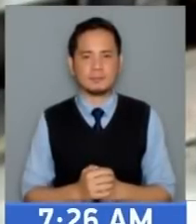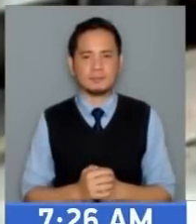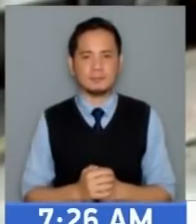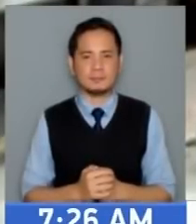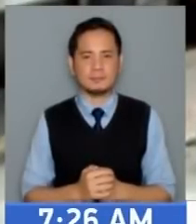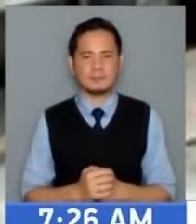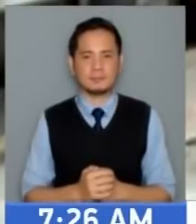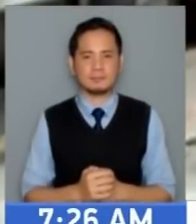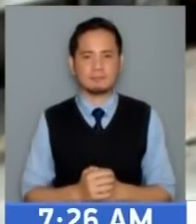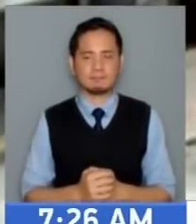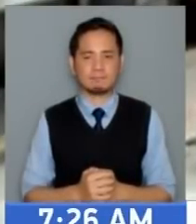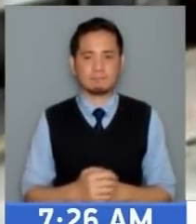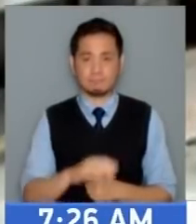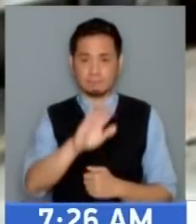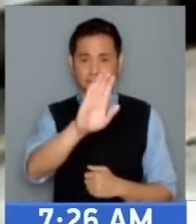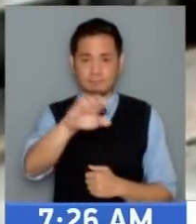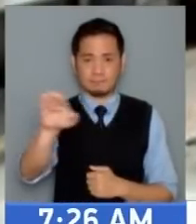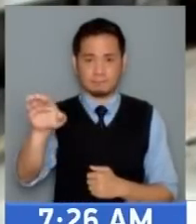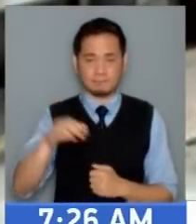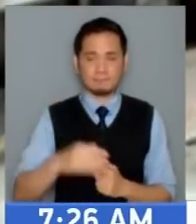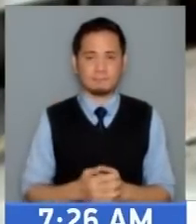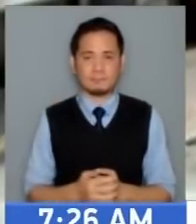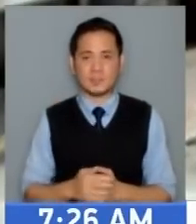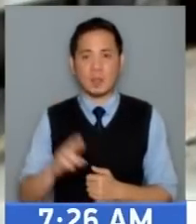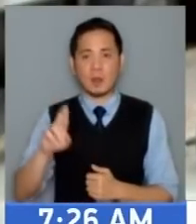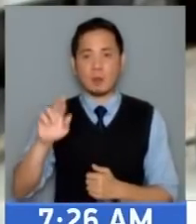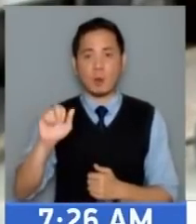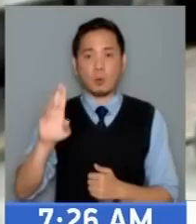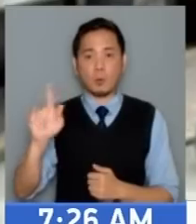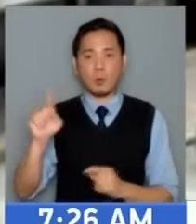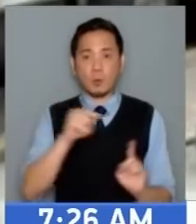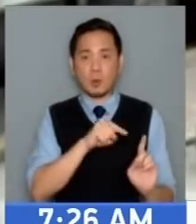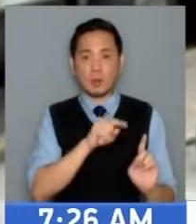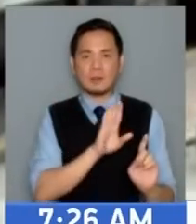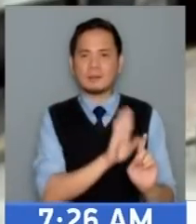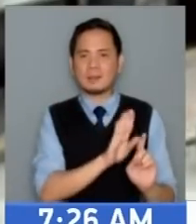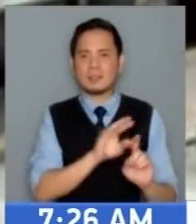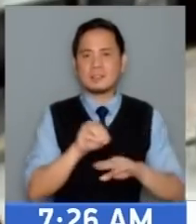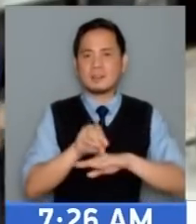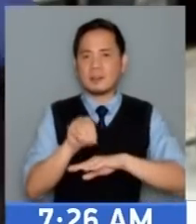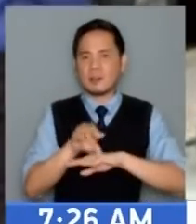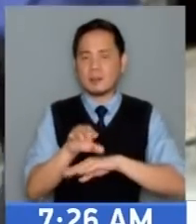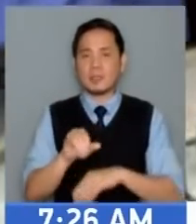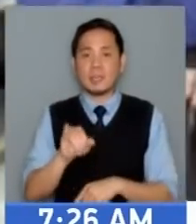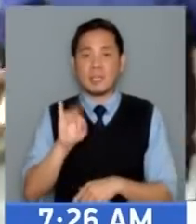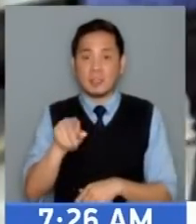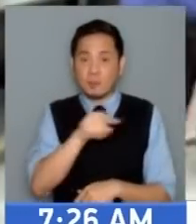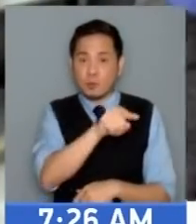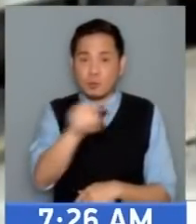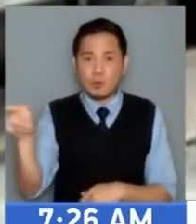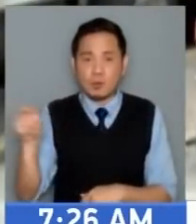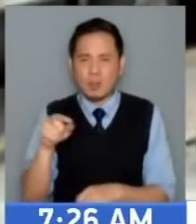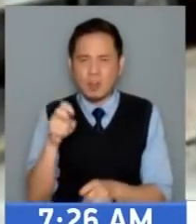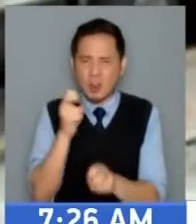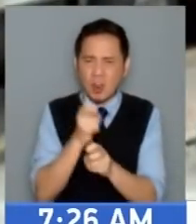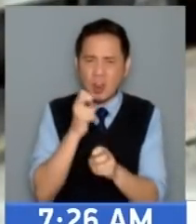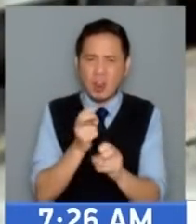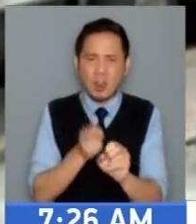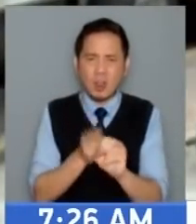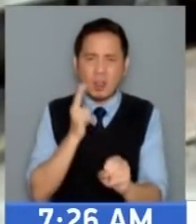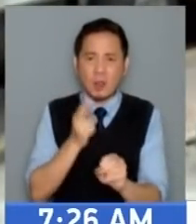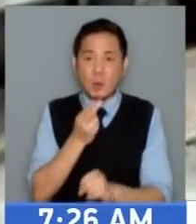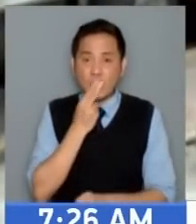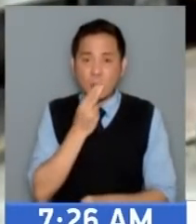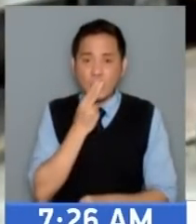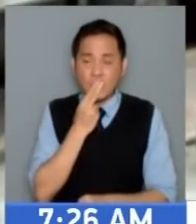Susan, payo ni Mang Raul sa mga naninigarilyo o doon sa mga nahihirapan na tumigil sa paninigarilyo ay isipin